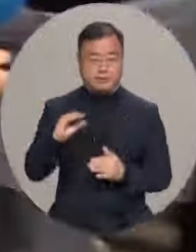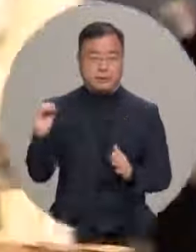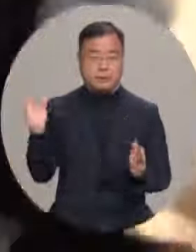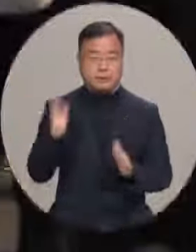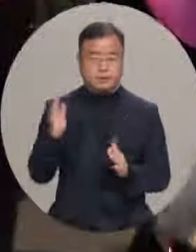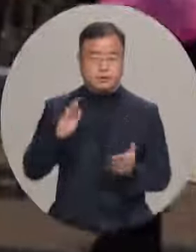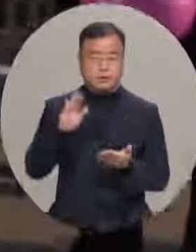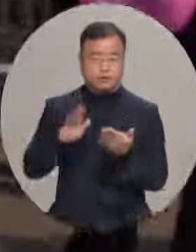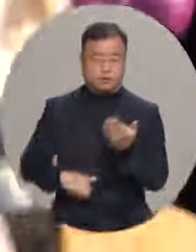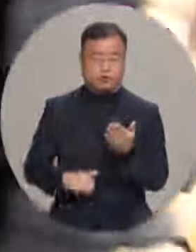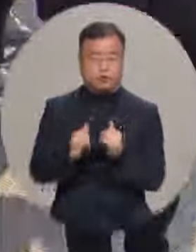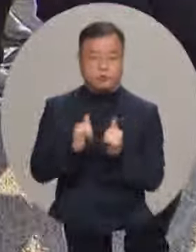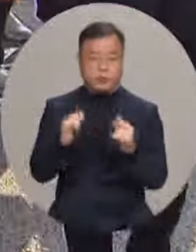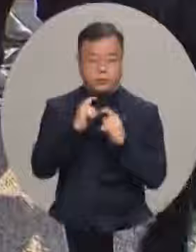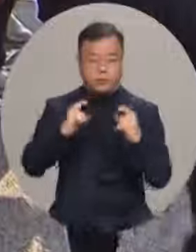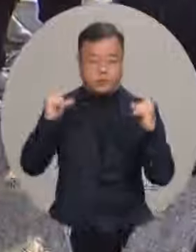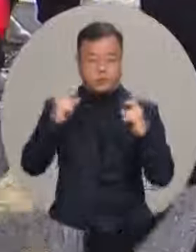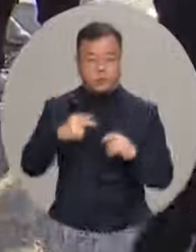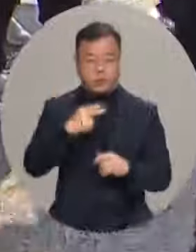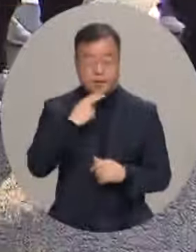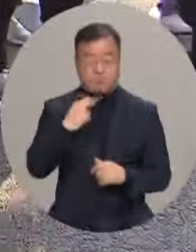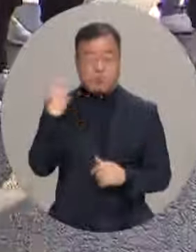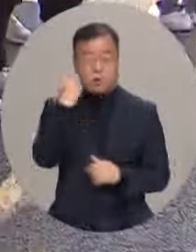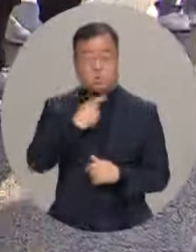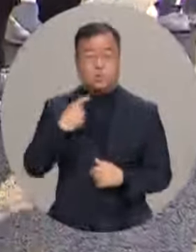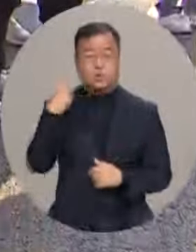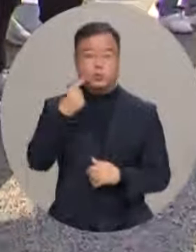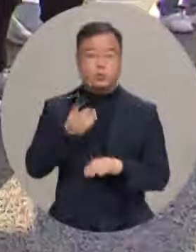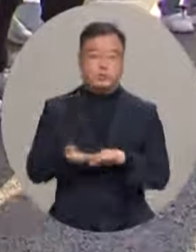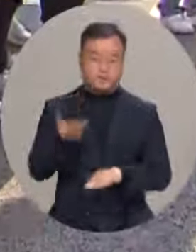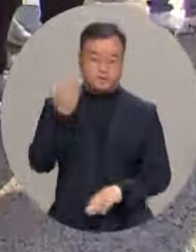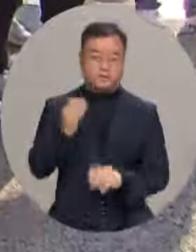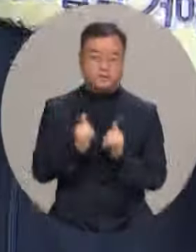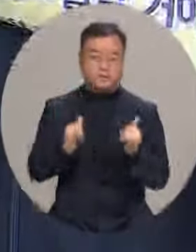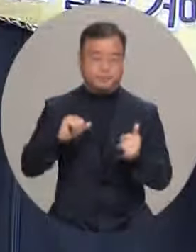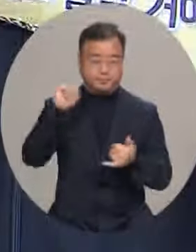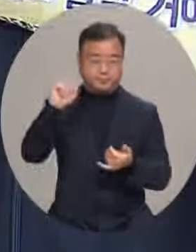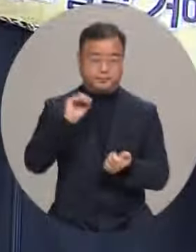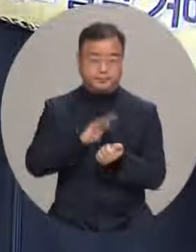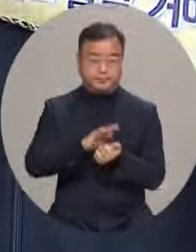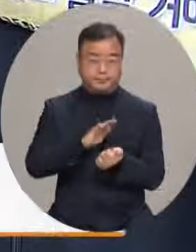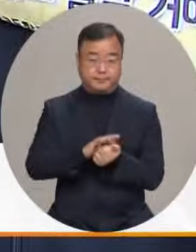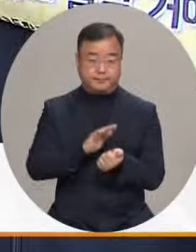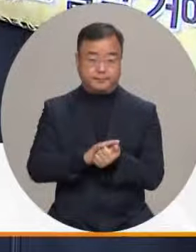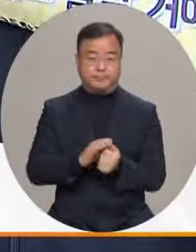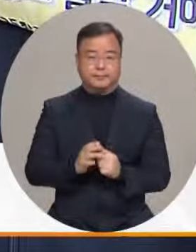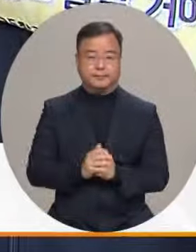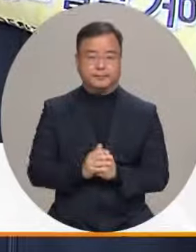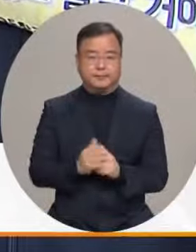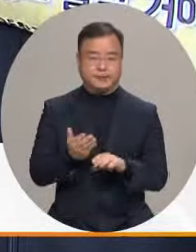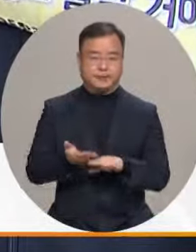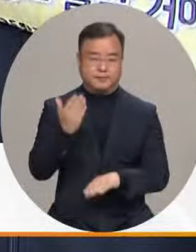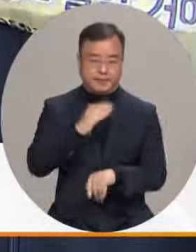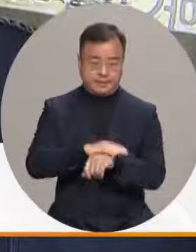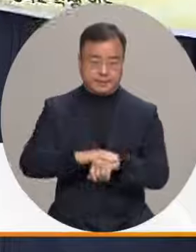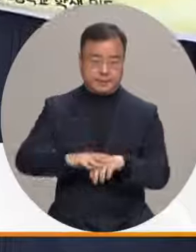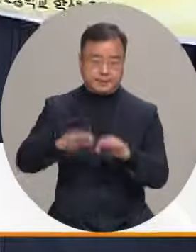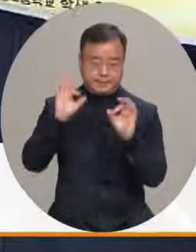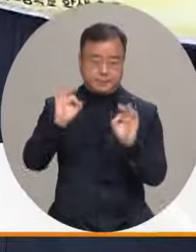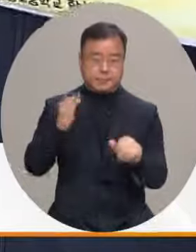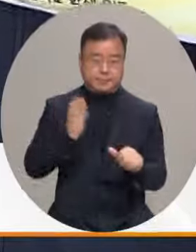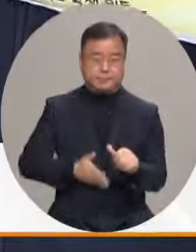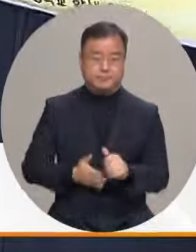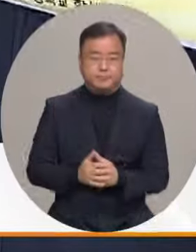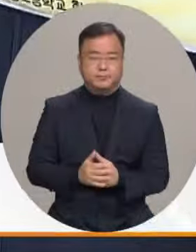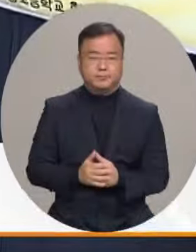후배들은 마스크 없이 홀가분한 얼굴로 소리 높혀 선배들을 응원합니다 선배님들 잘 보셨으면 좋겠어요